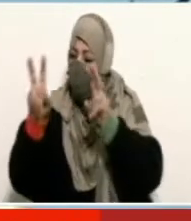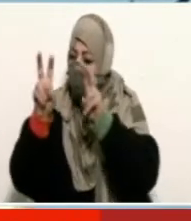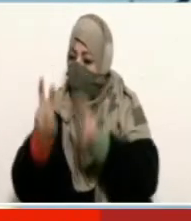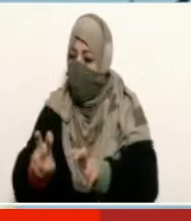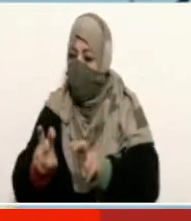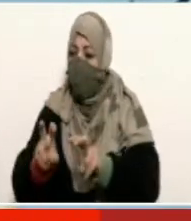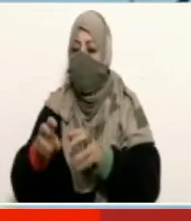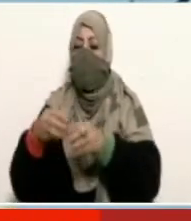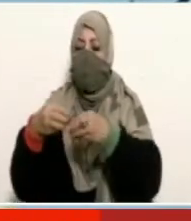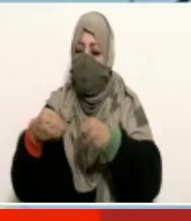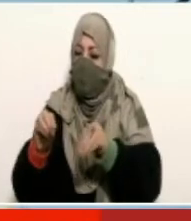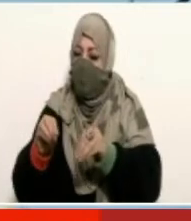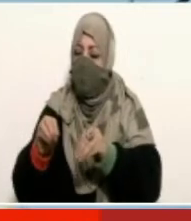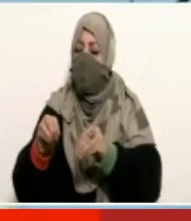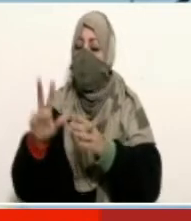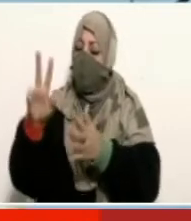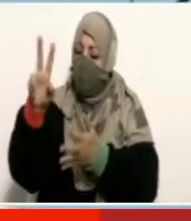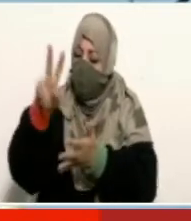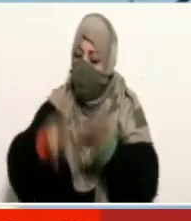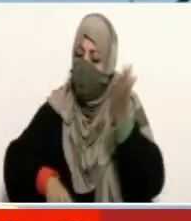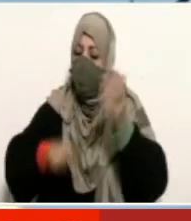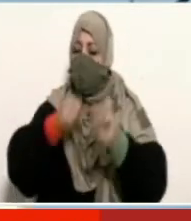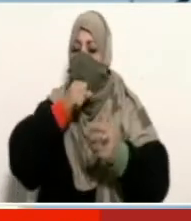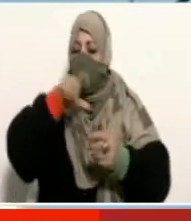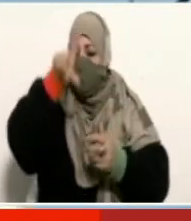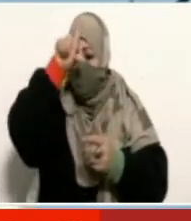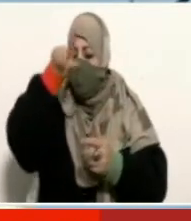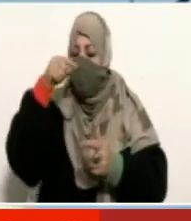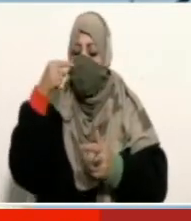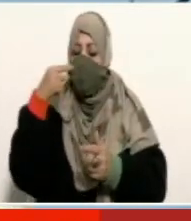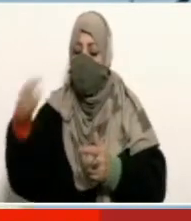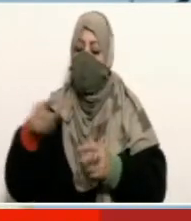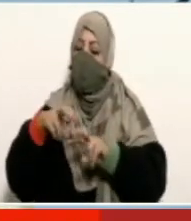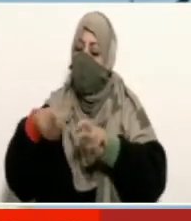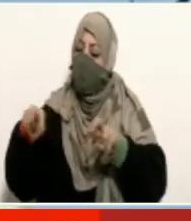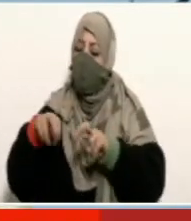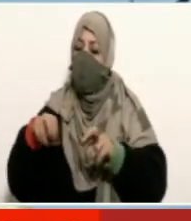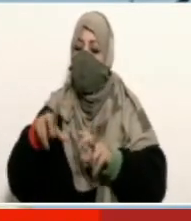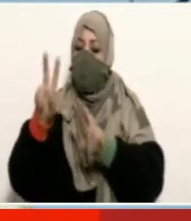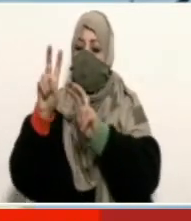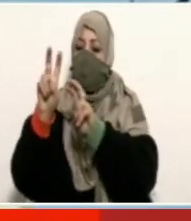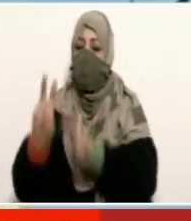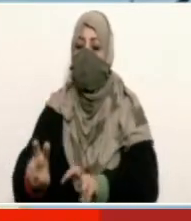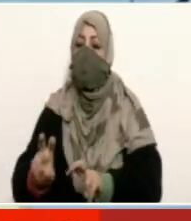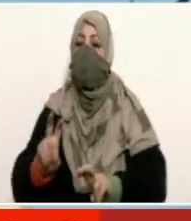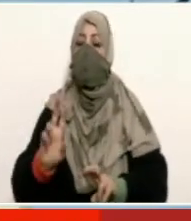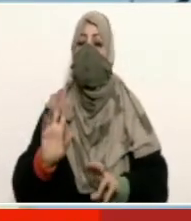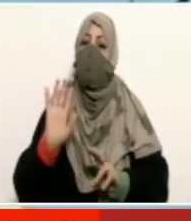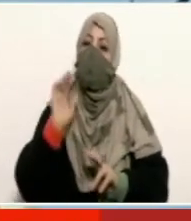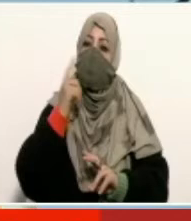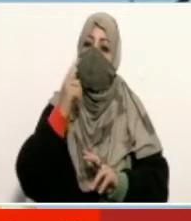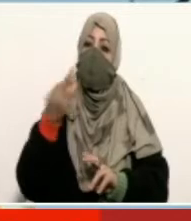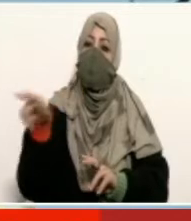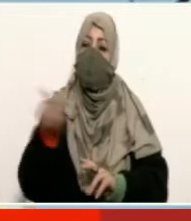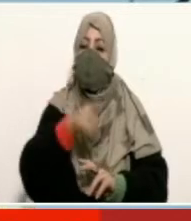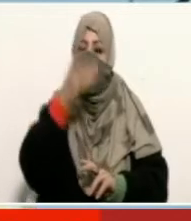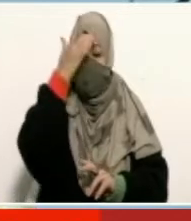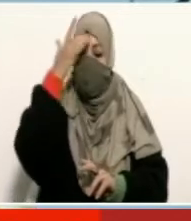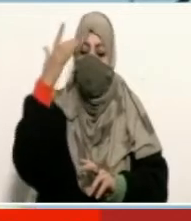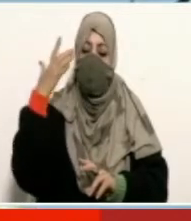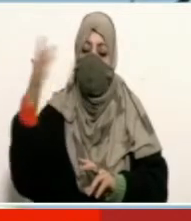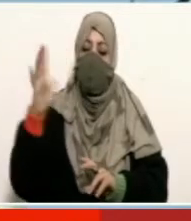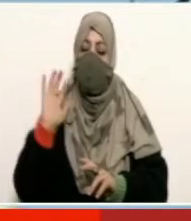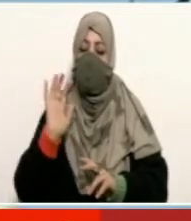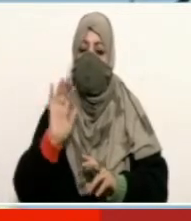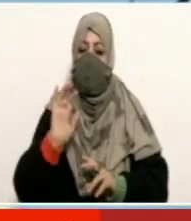نص عليه، وشرط الواقف يعني كشرط الشارع عند الفقهاء. سؤال الأخ إبراهيم من سبها